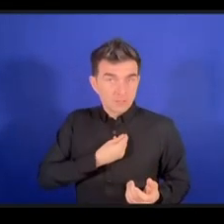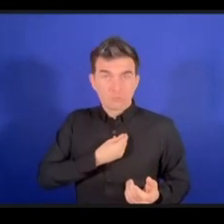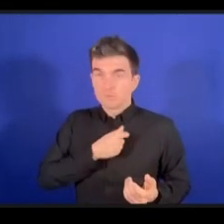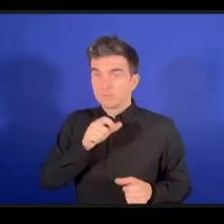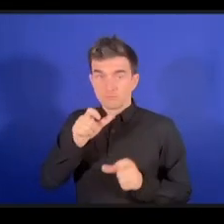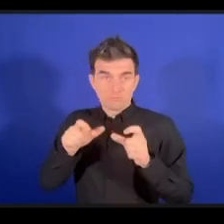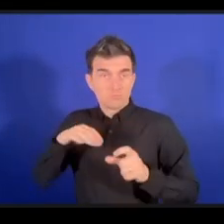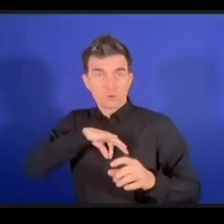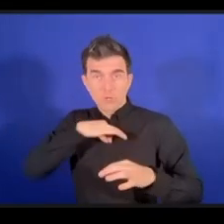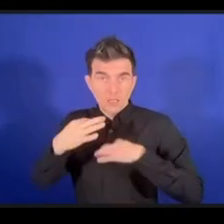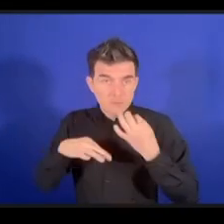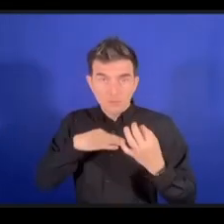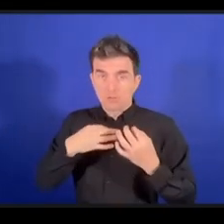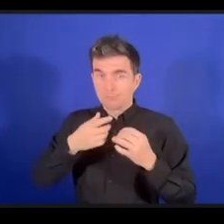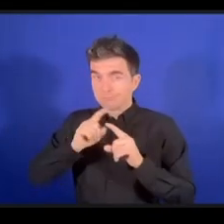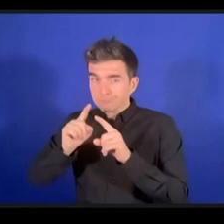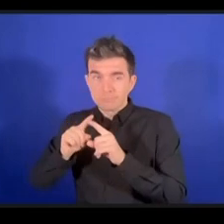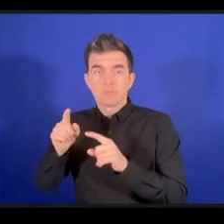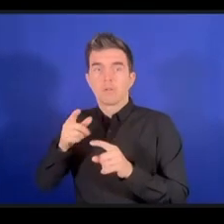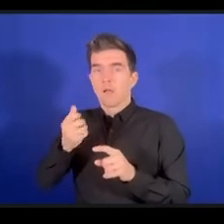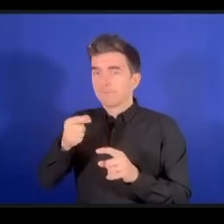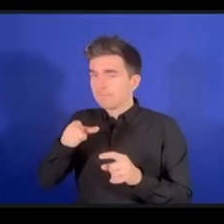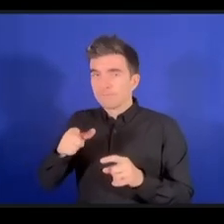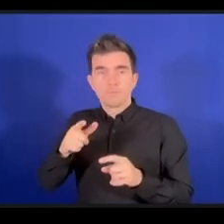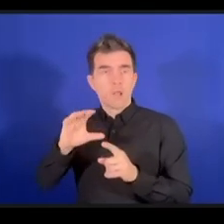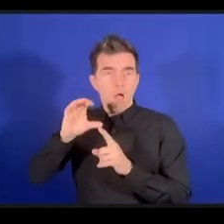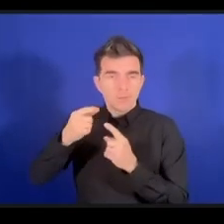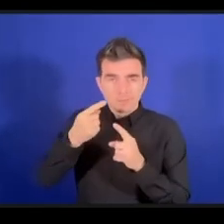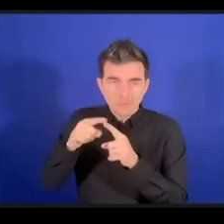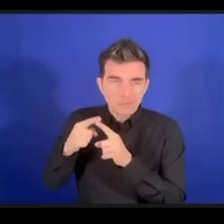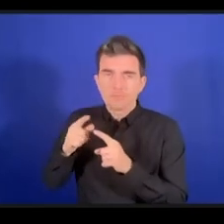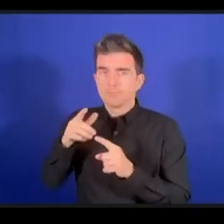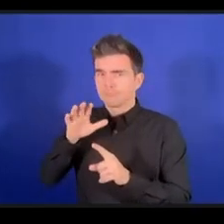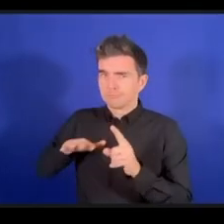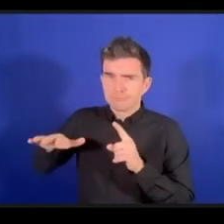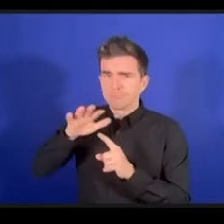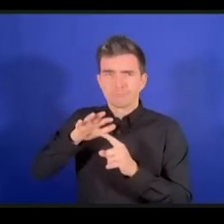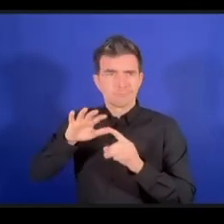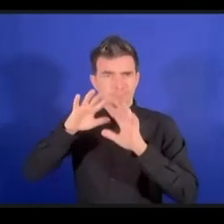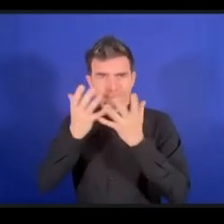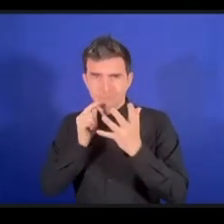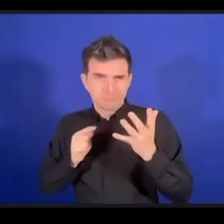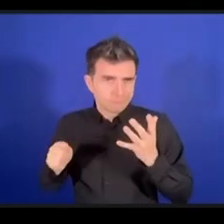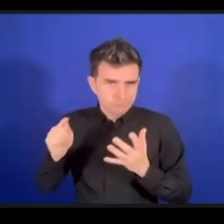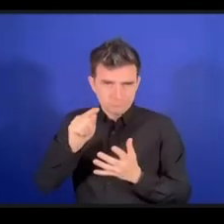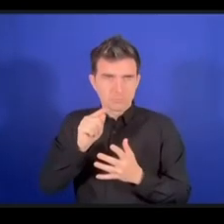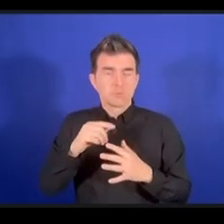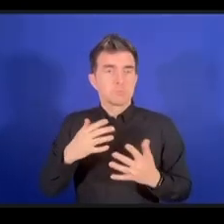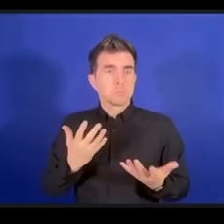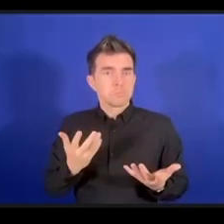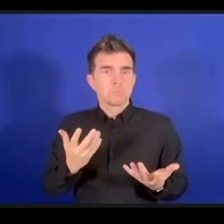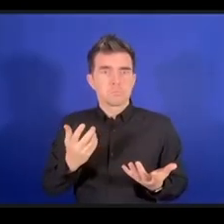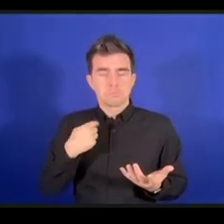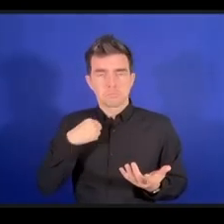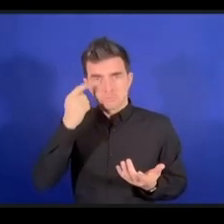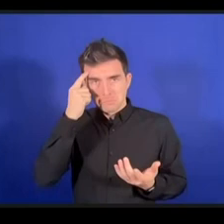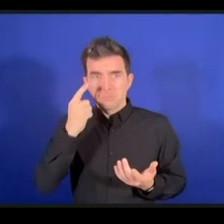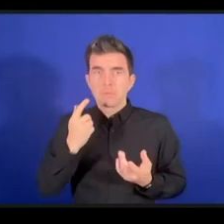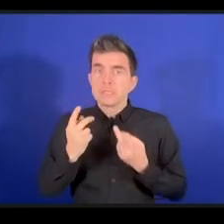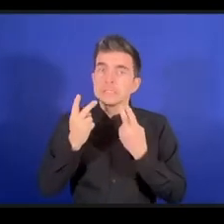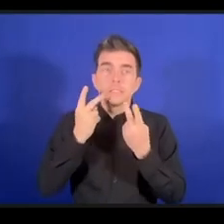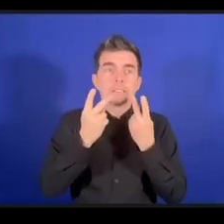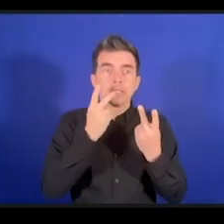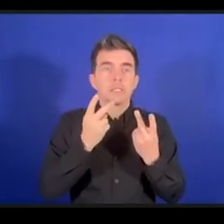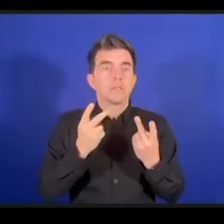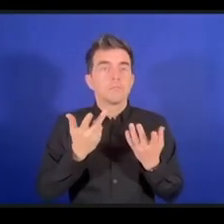我经常讲，能够获取最先进的这种技术，你可能这个